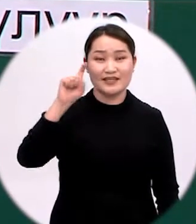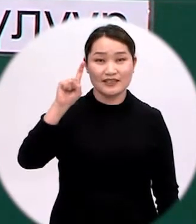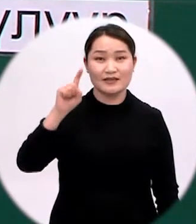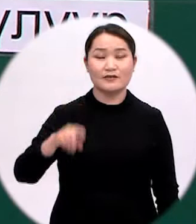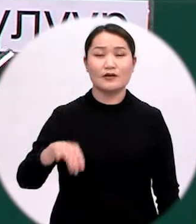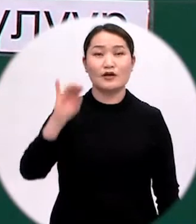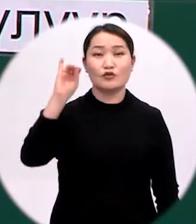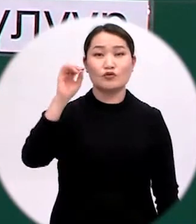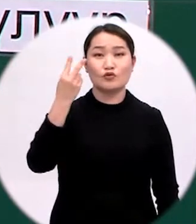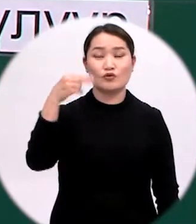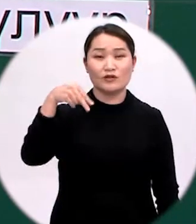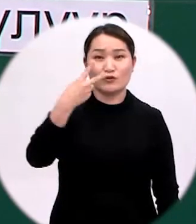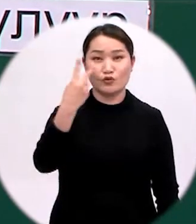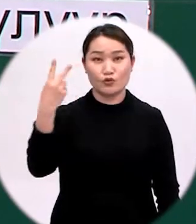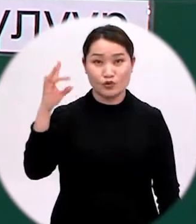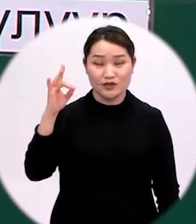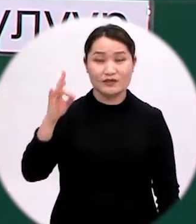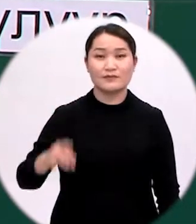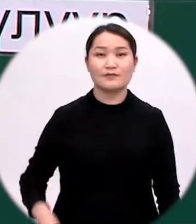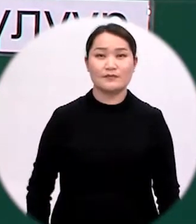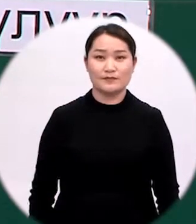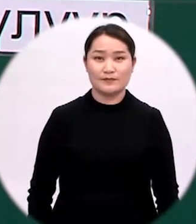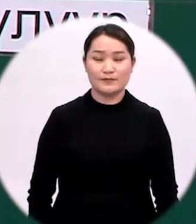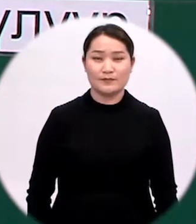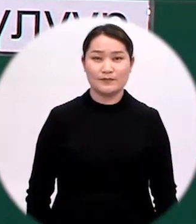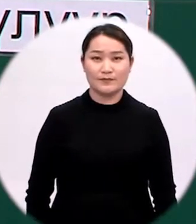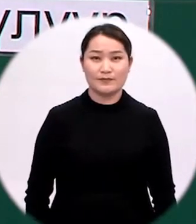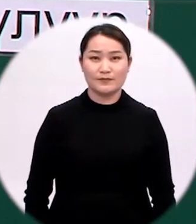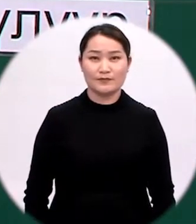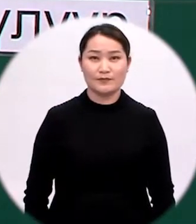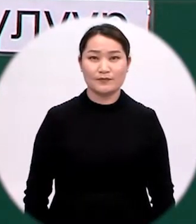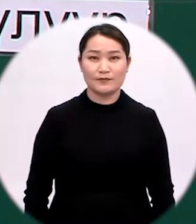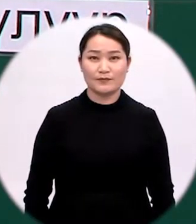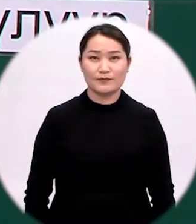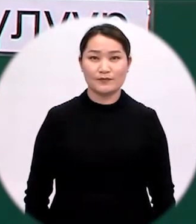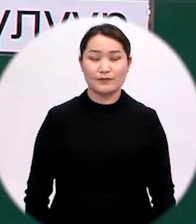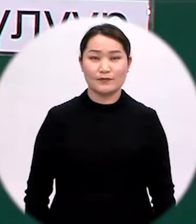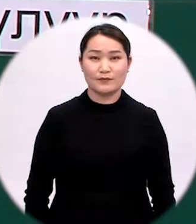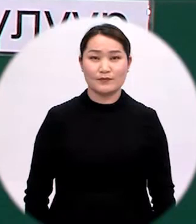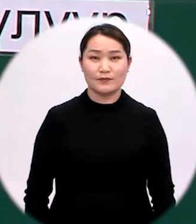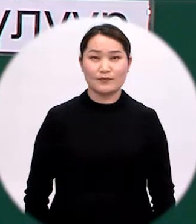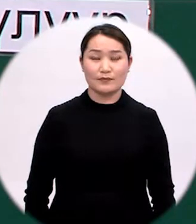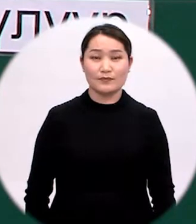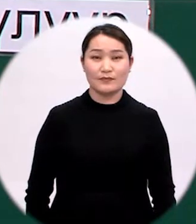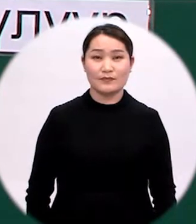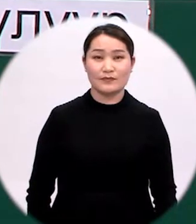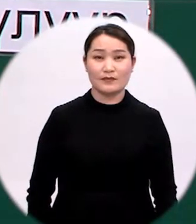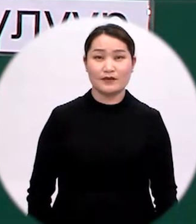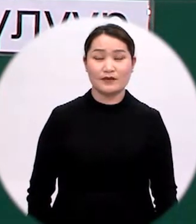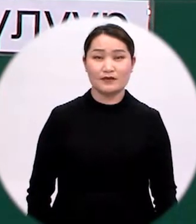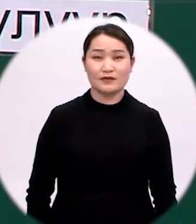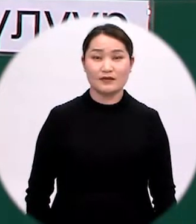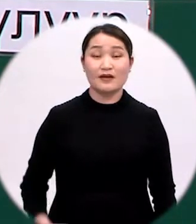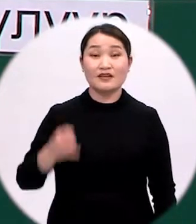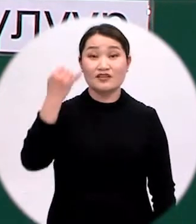юулүр. За, эдгээр үгсийг ажиглаарай хүүхдүүдээ. Юу үсэг маань эхний багнанд дандаа